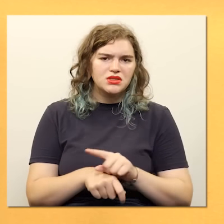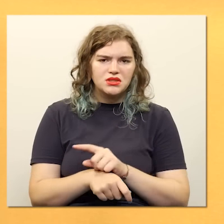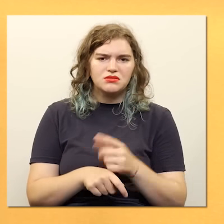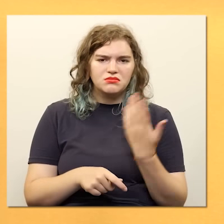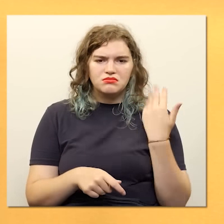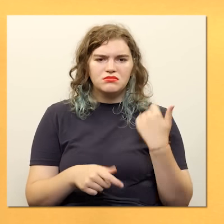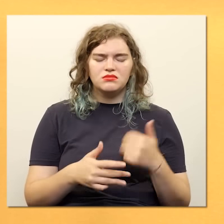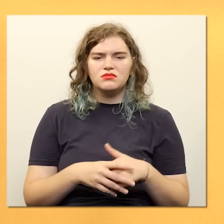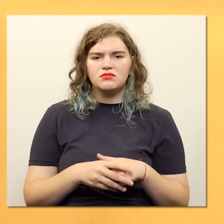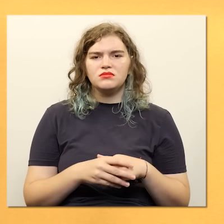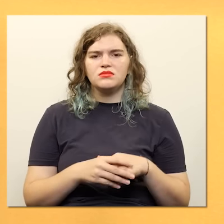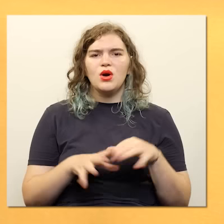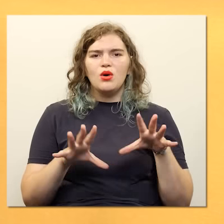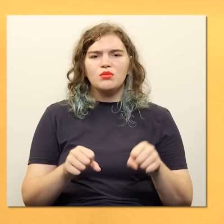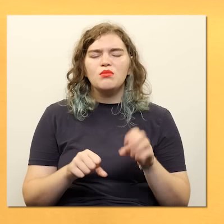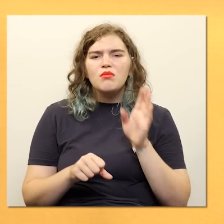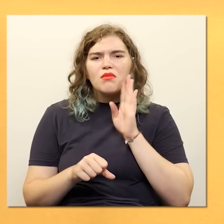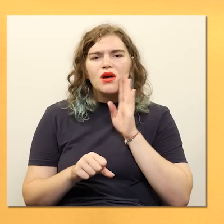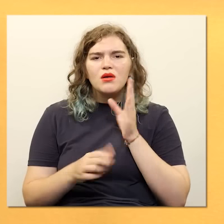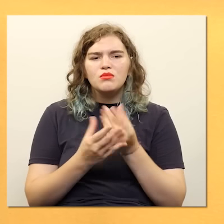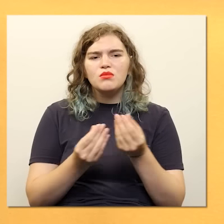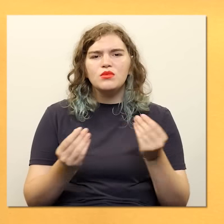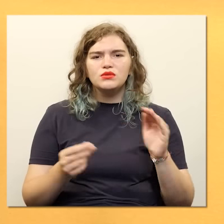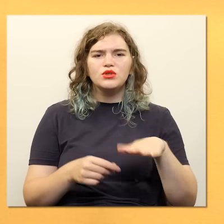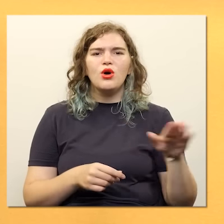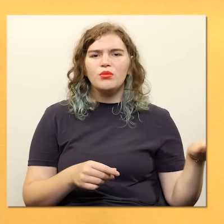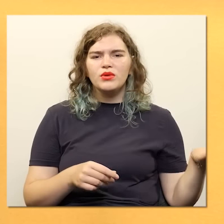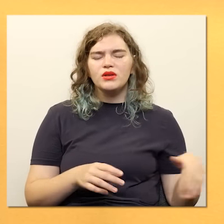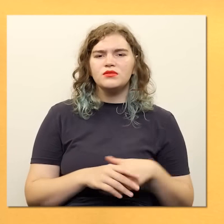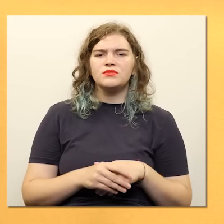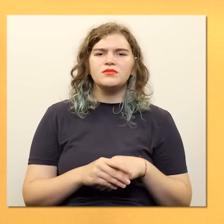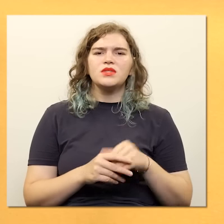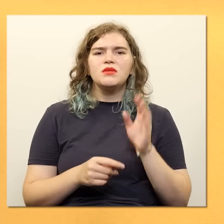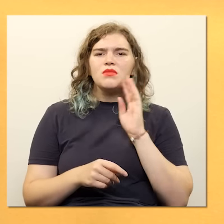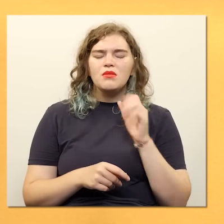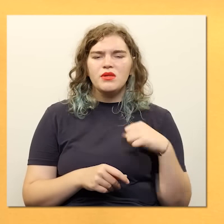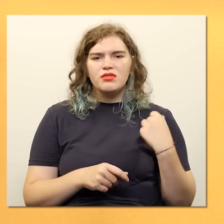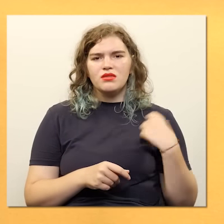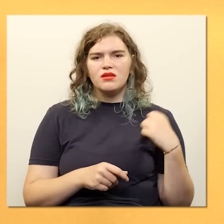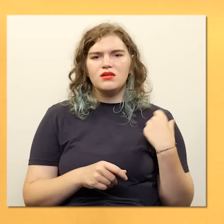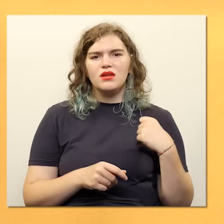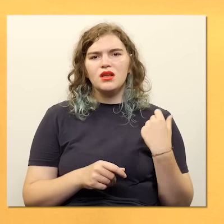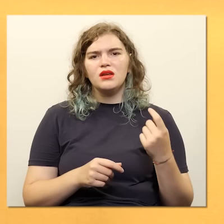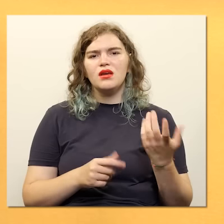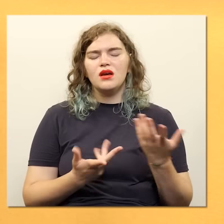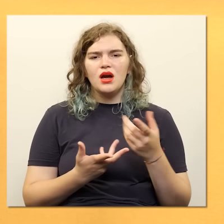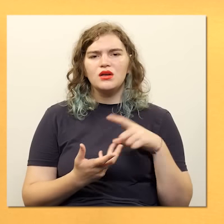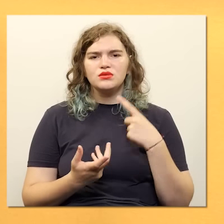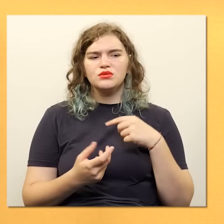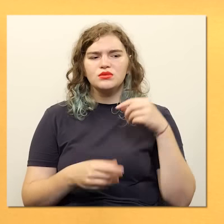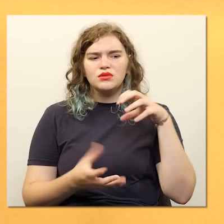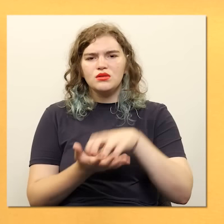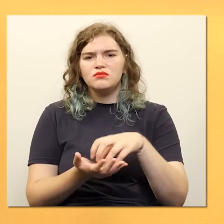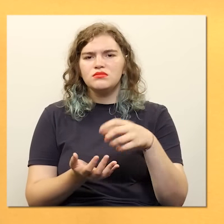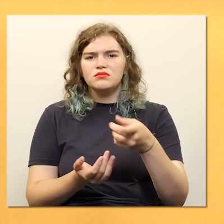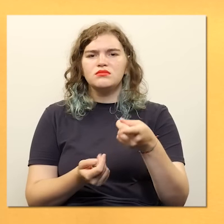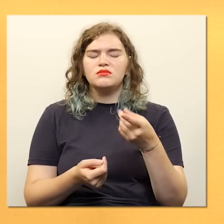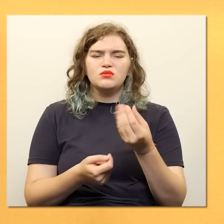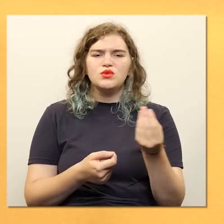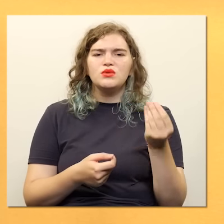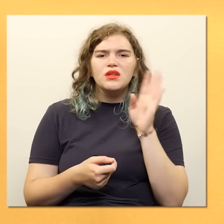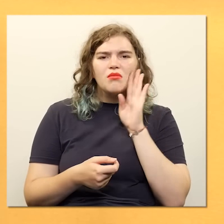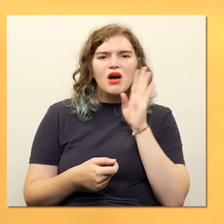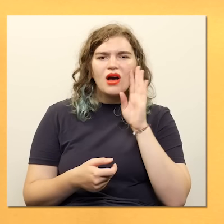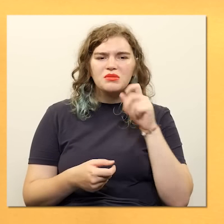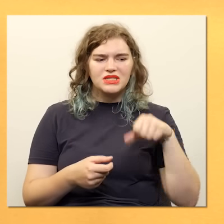asta, mă ocup de mamele cu mulți copii. Dar mame tinere, că sunt la noi în localitate